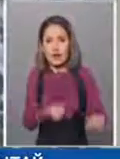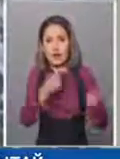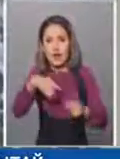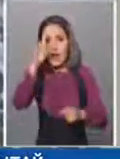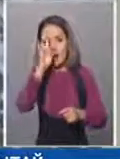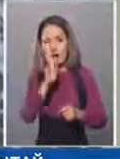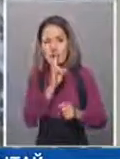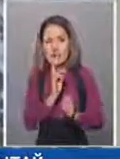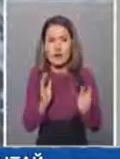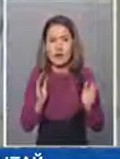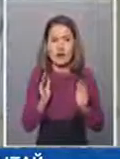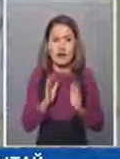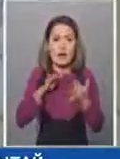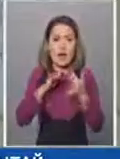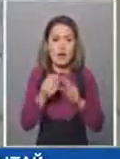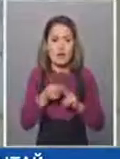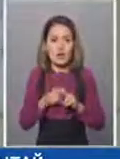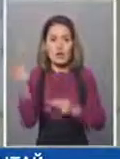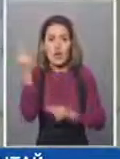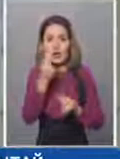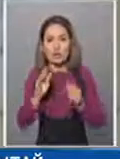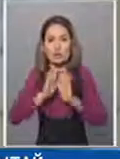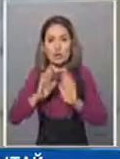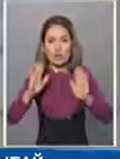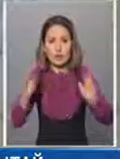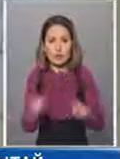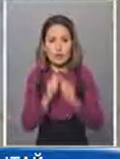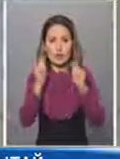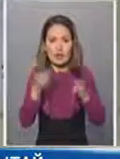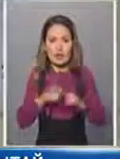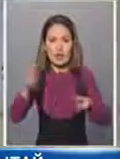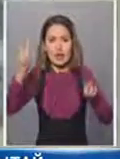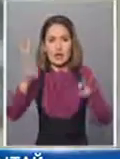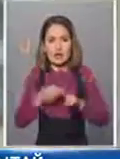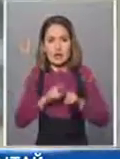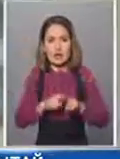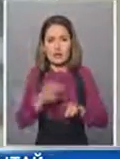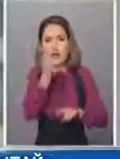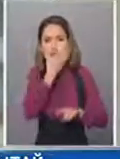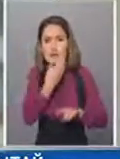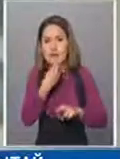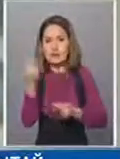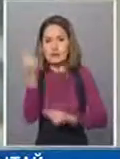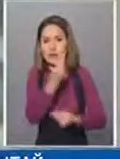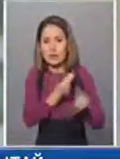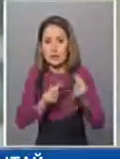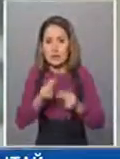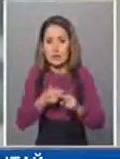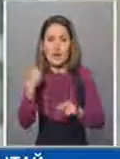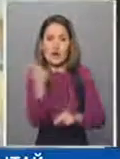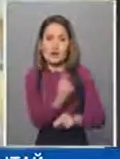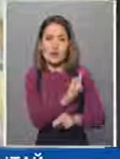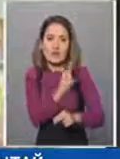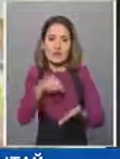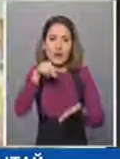ауылы, Бурабай және тағы басқа тақырыптағы суреттер қойылған. Көркем өнершілердің осы тақырыптарда сурет жазуына қазақтың әйгілі қылқалам